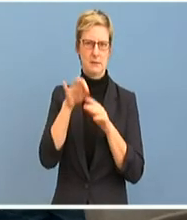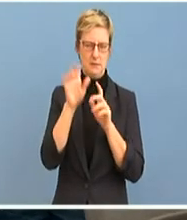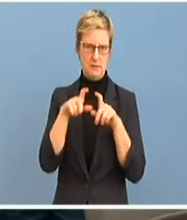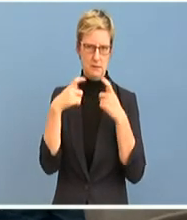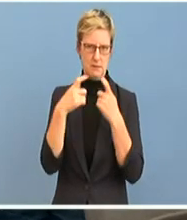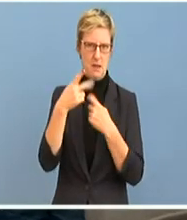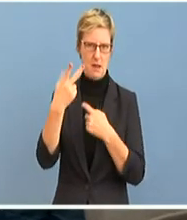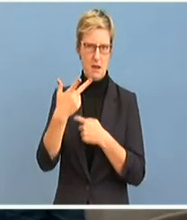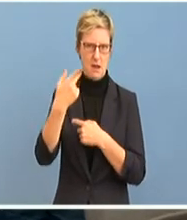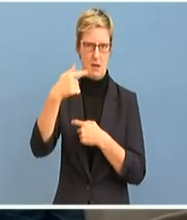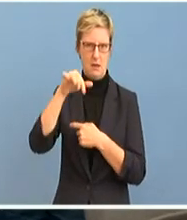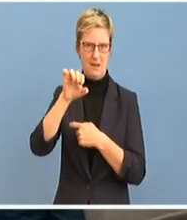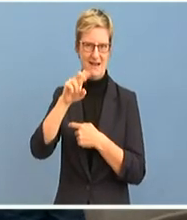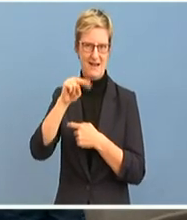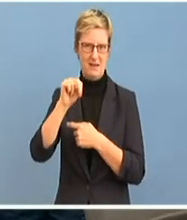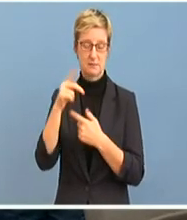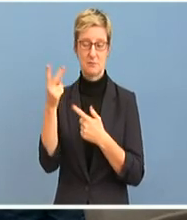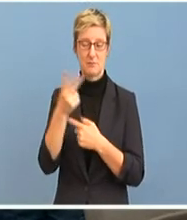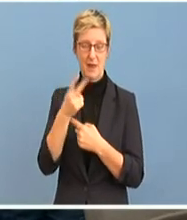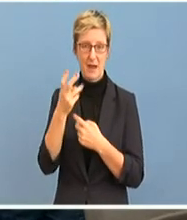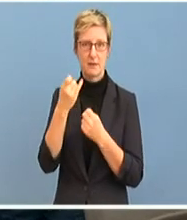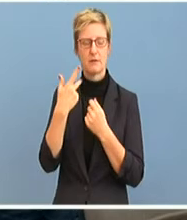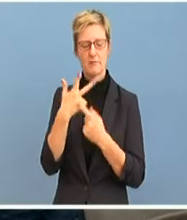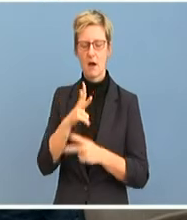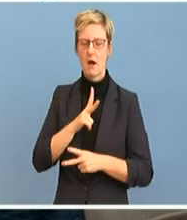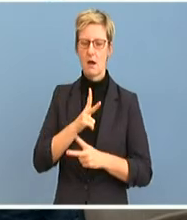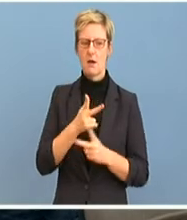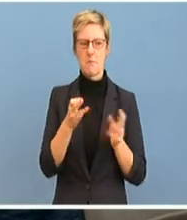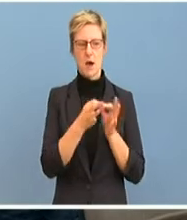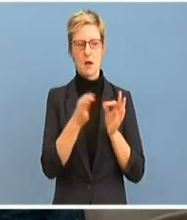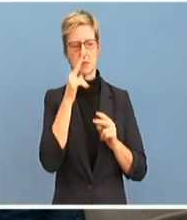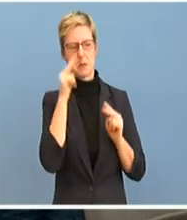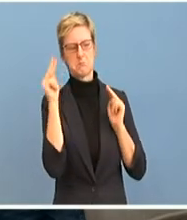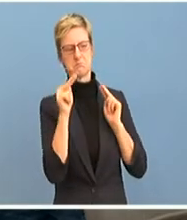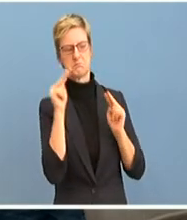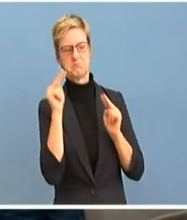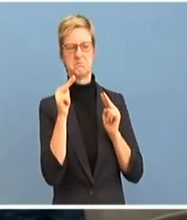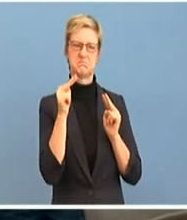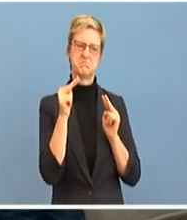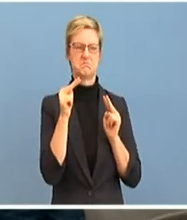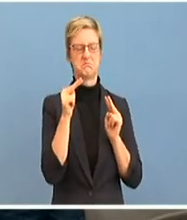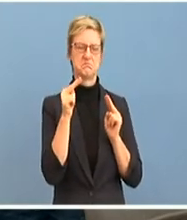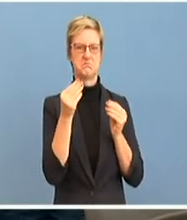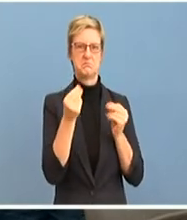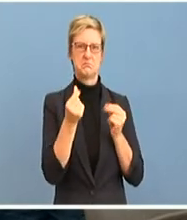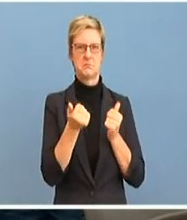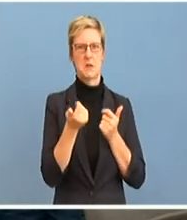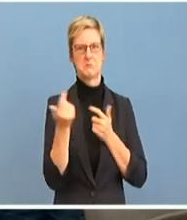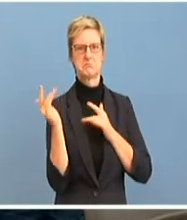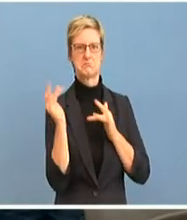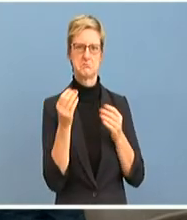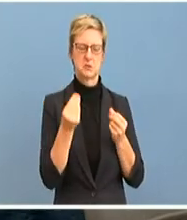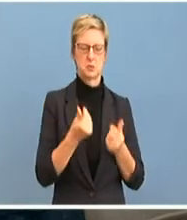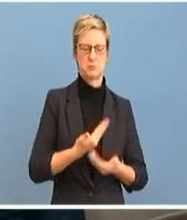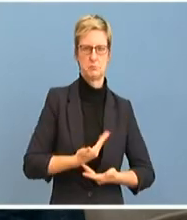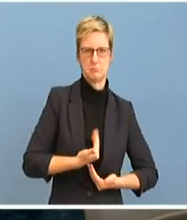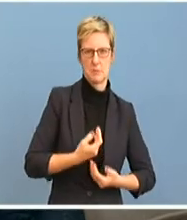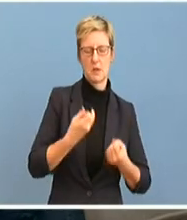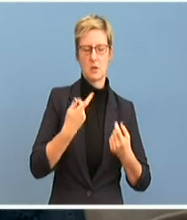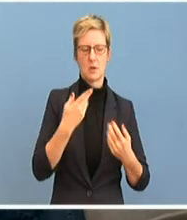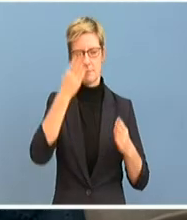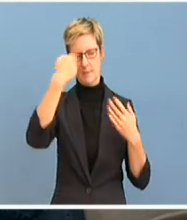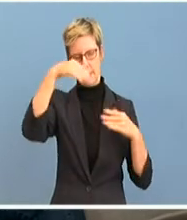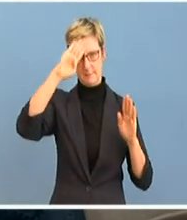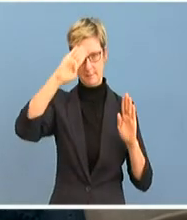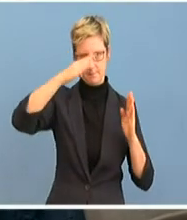Gassen, massive Zweifel an den Maßnahmen, die sich wesentlich auf der Zunahme der positiv getesteten